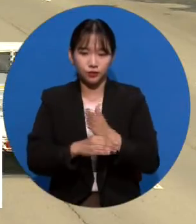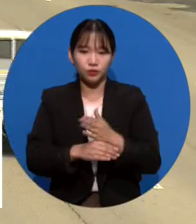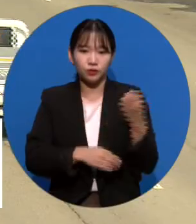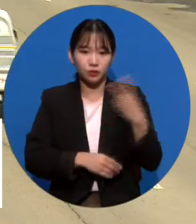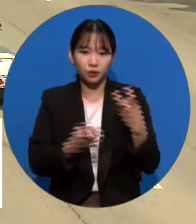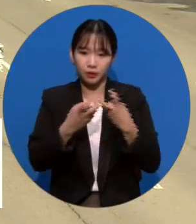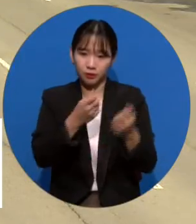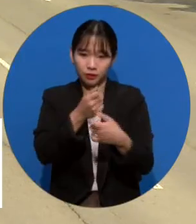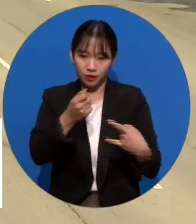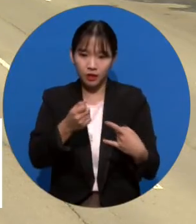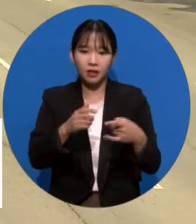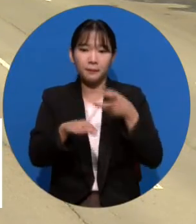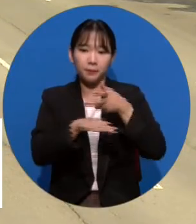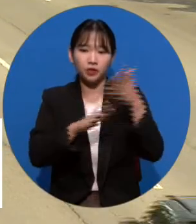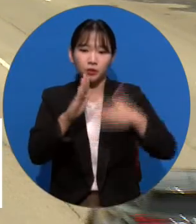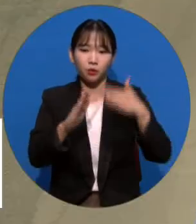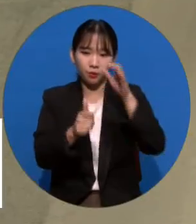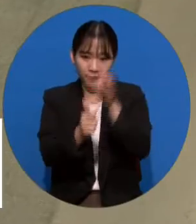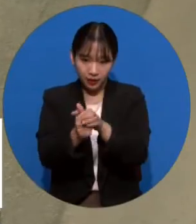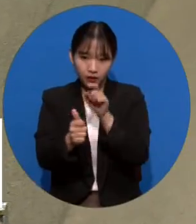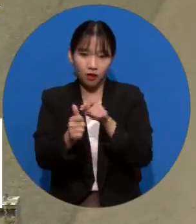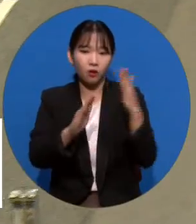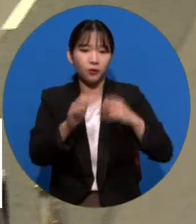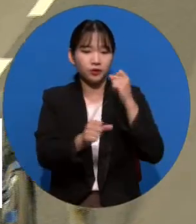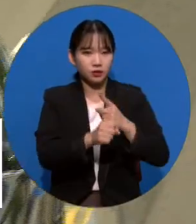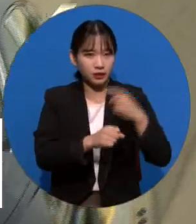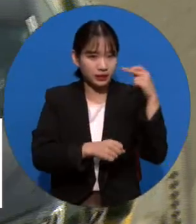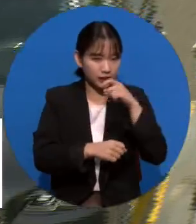또 대책위는 시내버스 공영제가 공공성 강화의